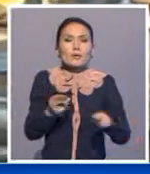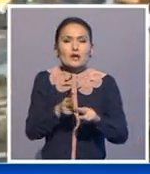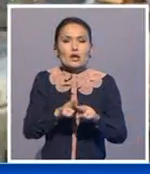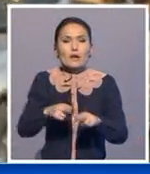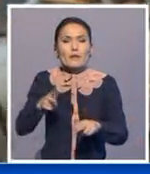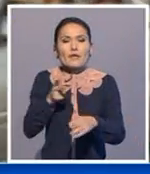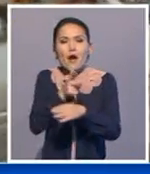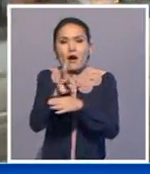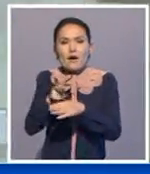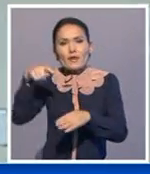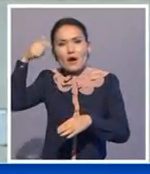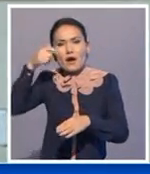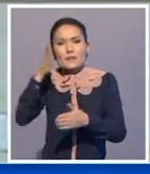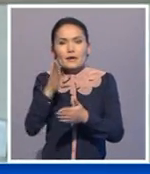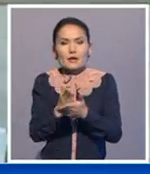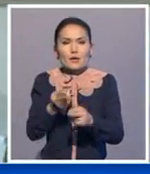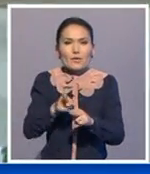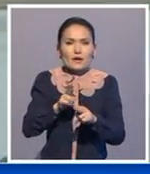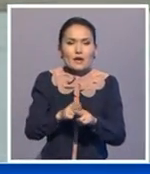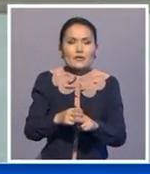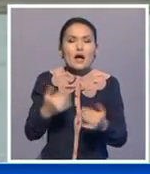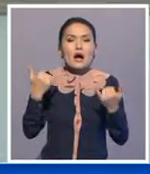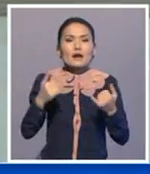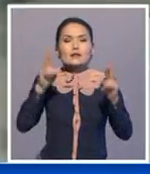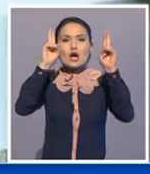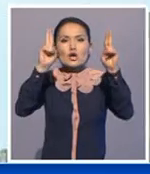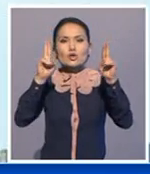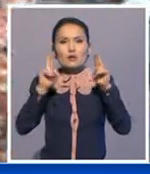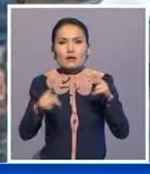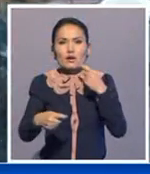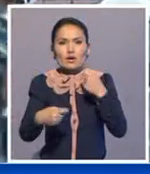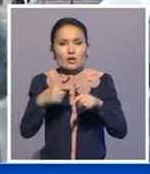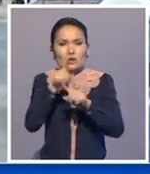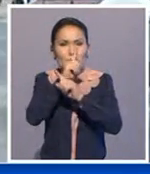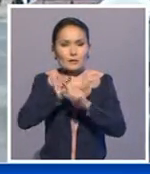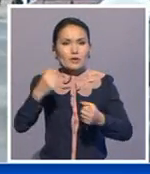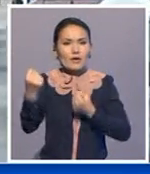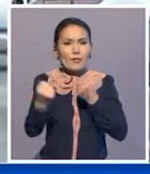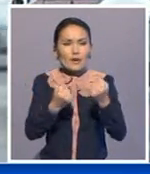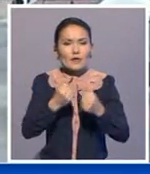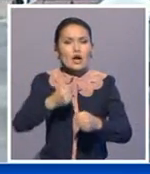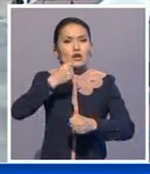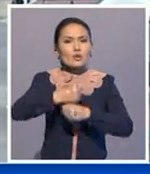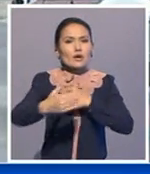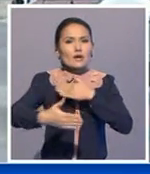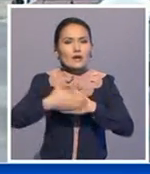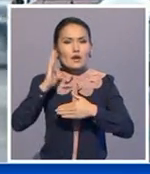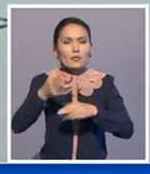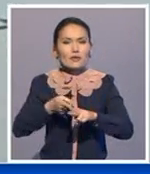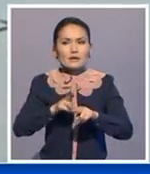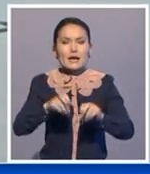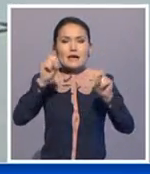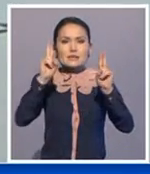4 камера орнатылған. Одан алынған ақпарат жол ережелерін бақылау орталығына жіберіледі. Роботтар алюминий мен тот баспайтын болаттан